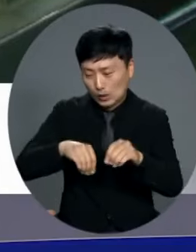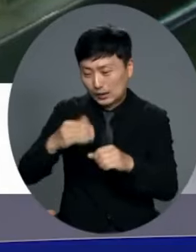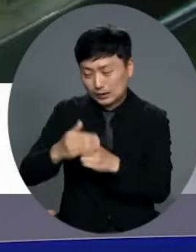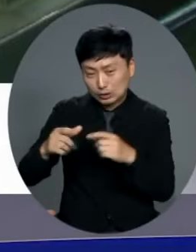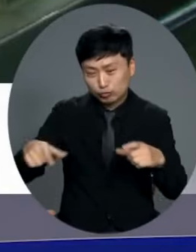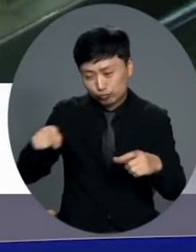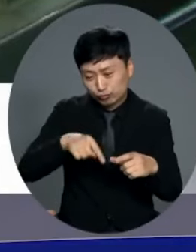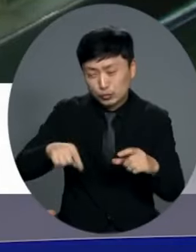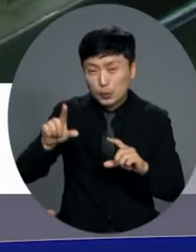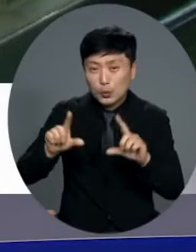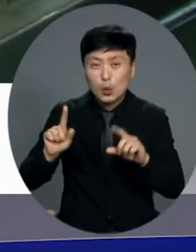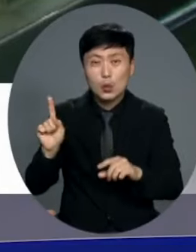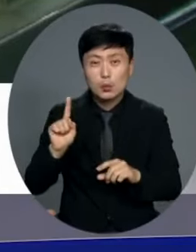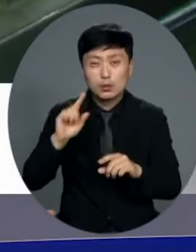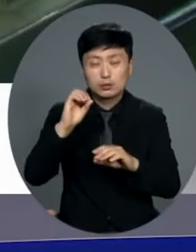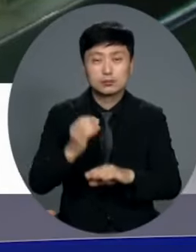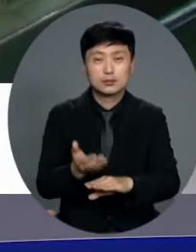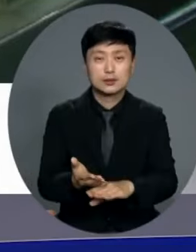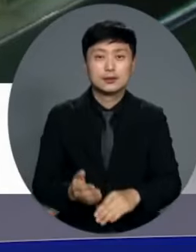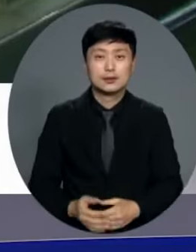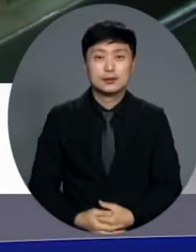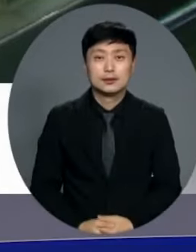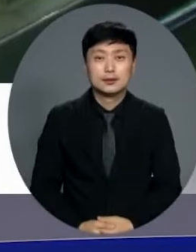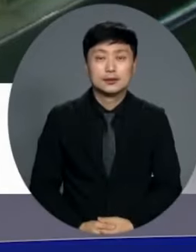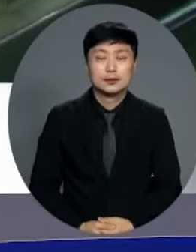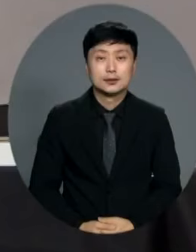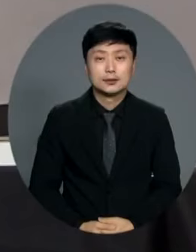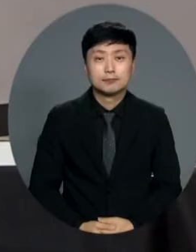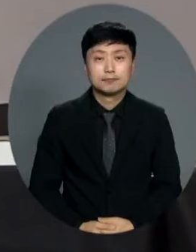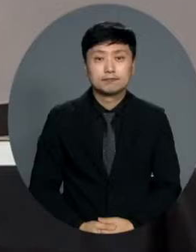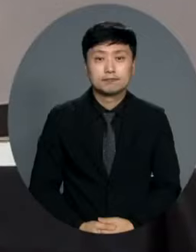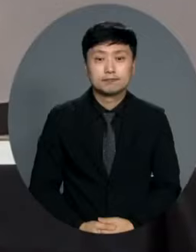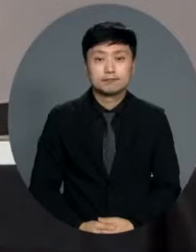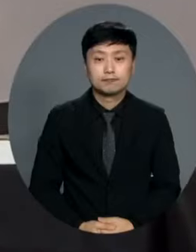어떤 상황일까요? 이태우 기자가 취재했습니다.